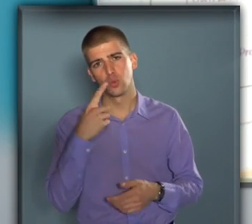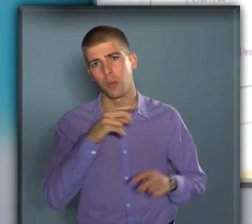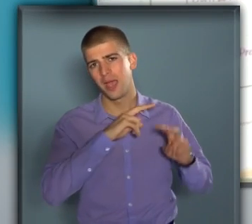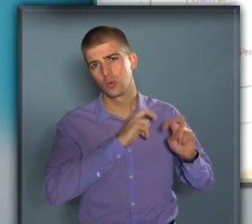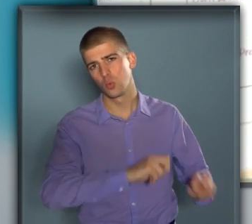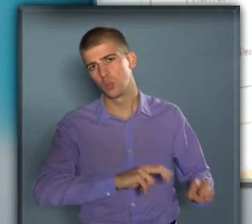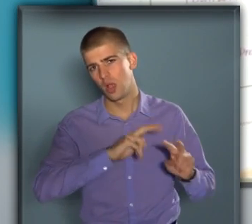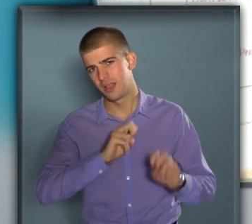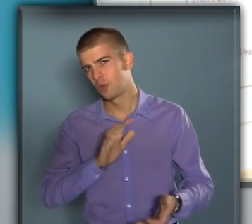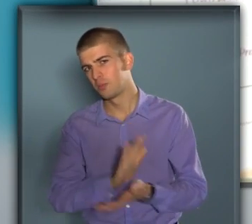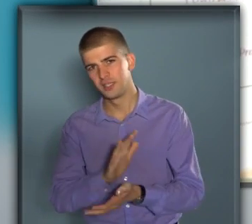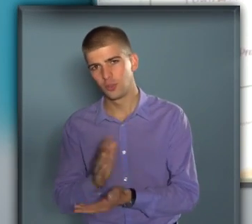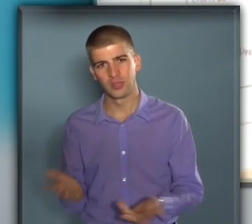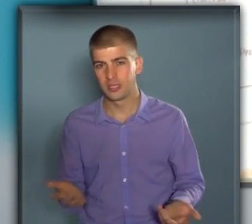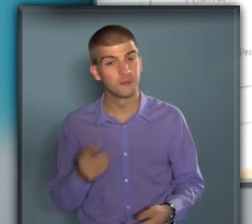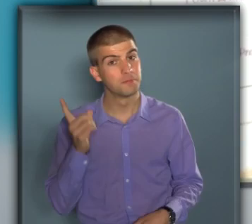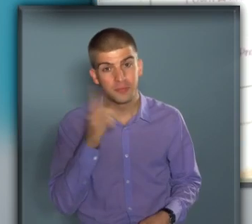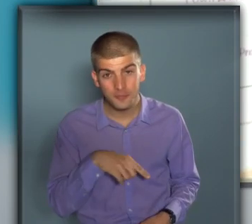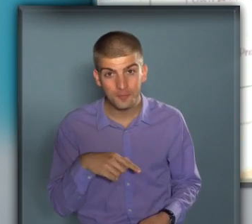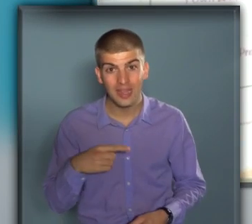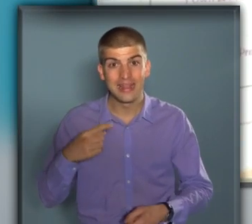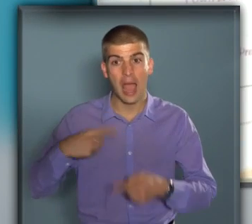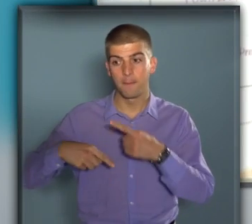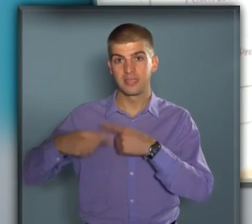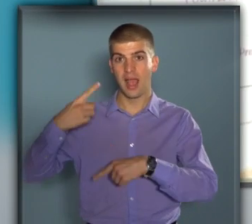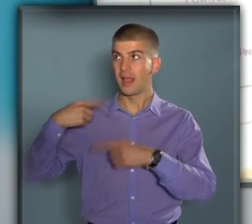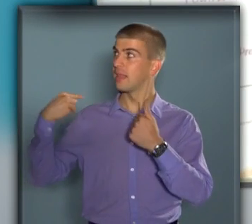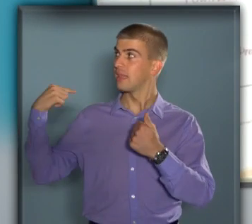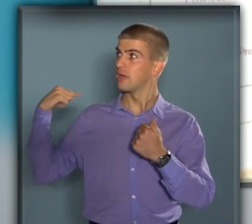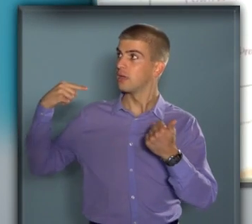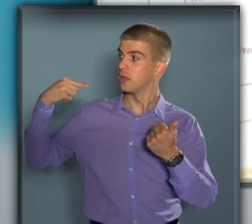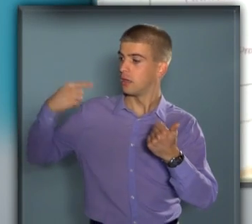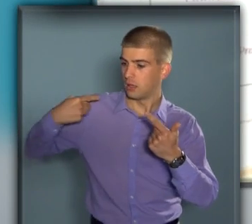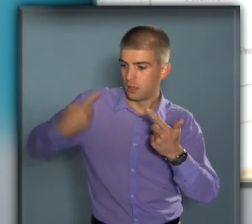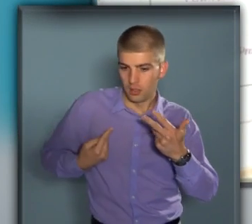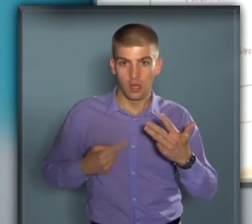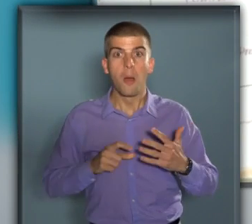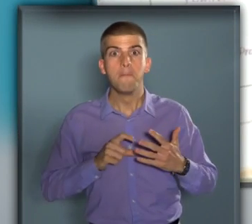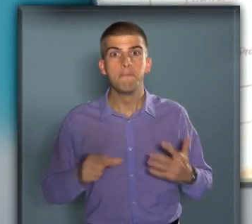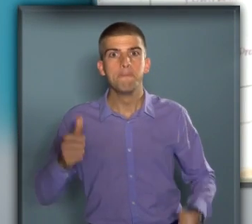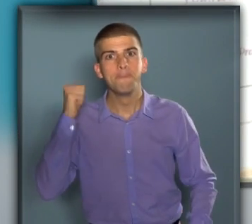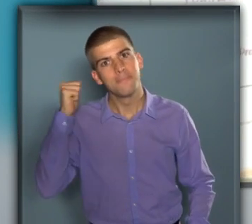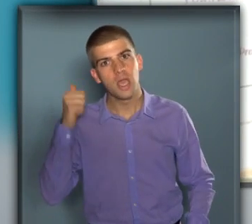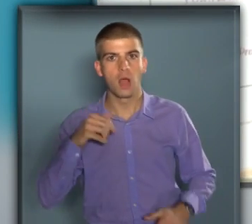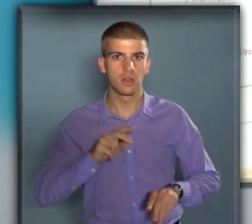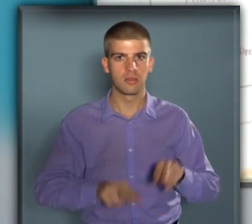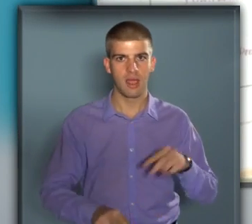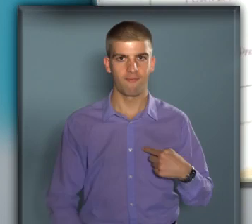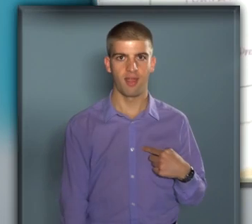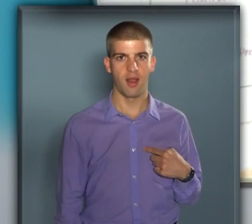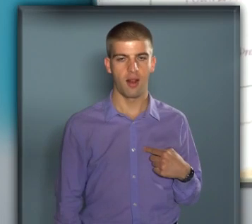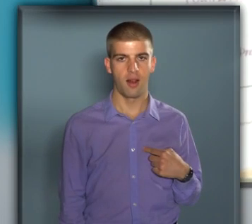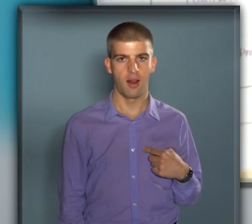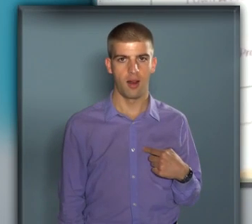tudományágon keresztül is bizonyítja. Tehát nemzedékekre visszanyúlóan hozzuk azokat a mintákat, amikkel elkezdünk viszonyulni